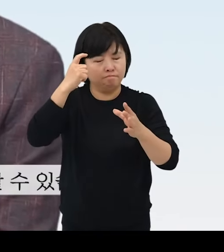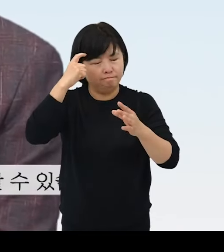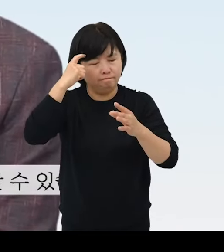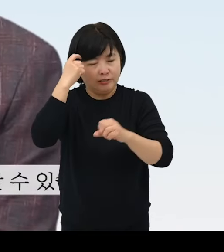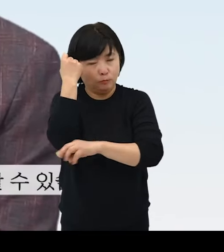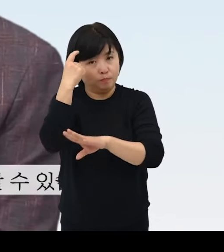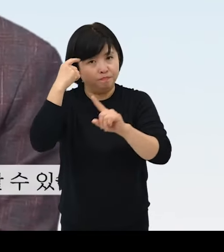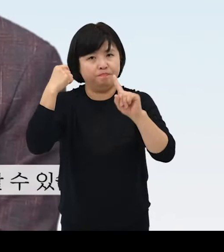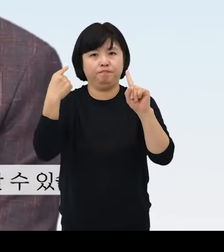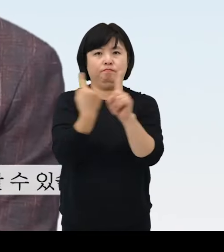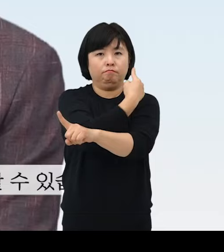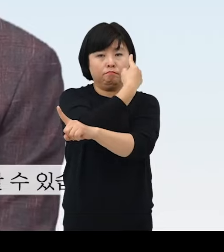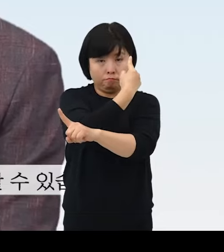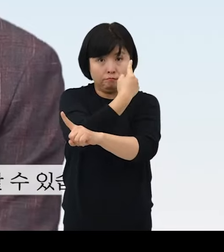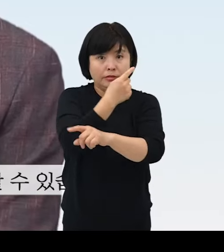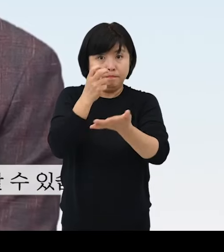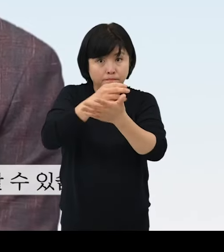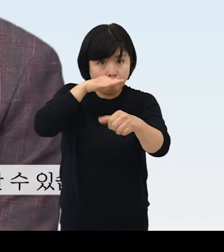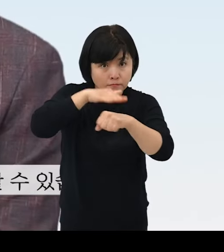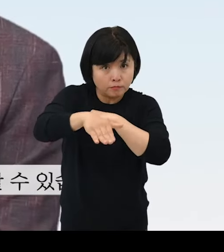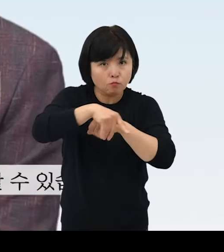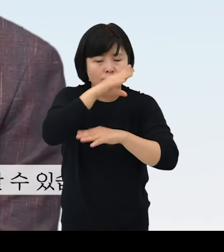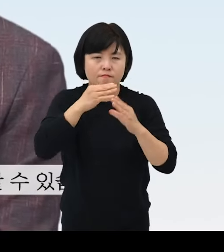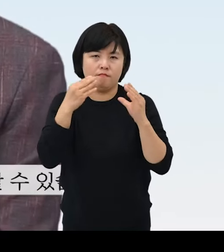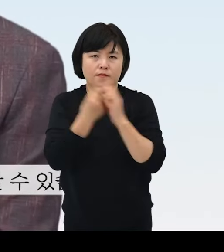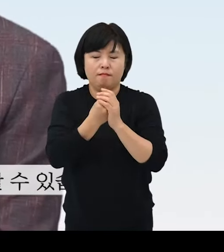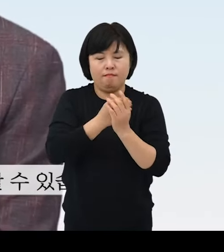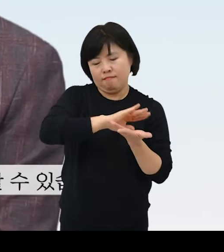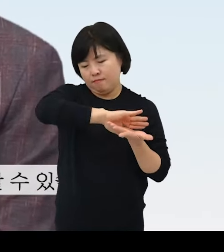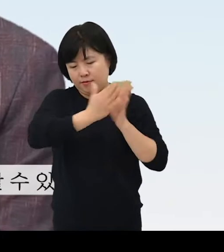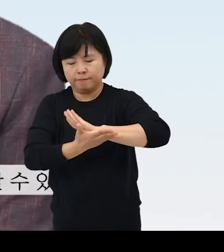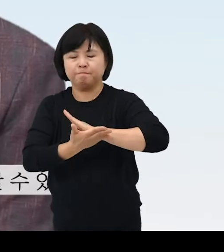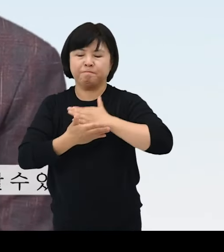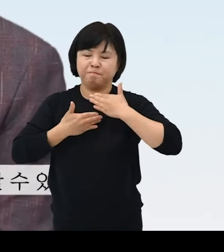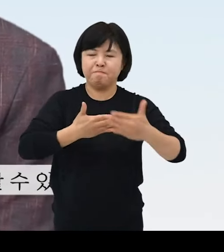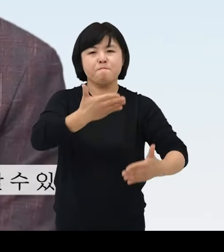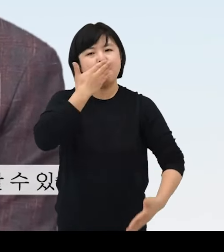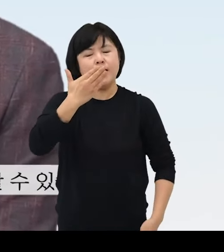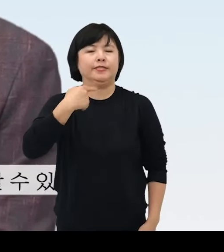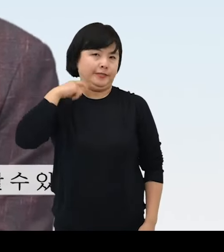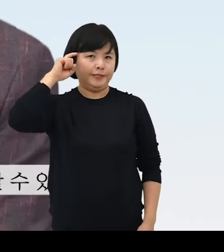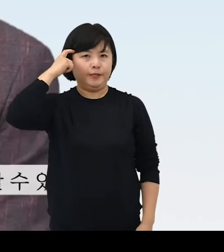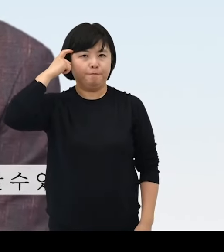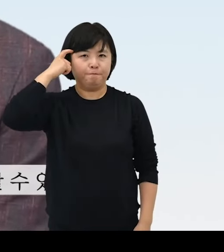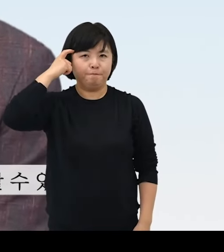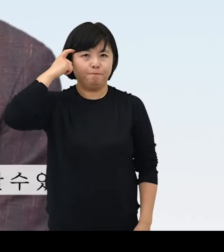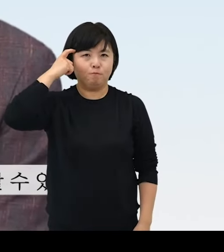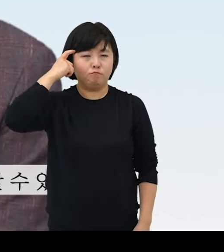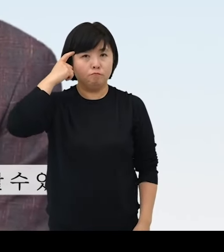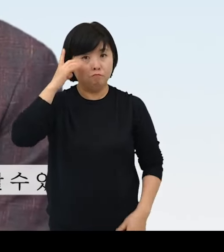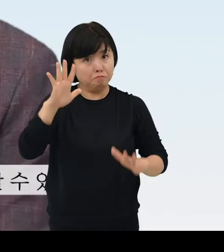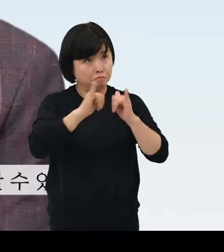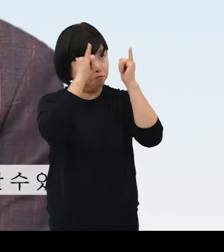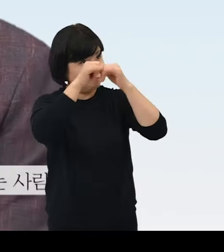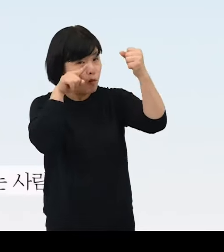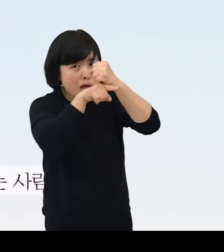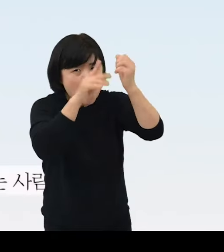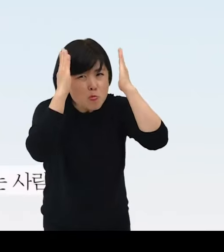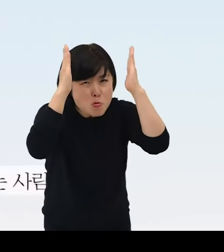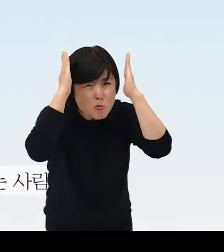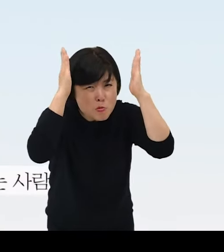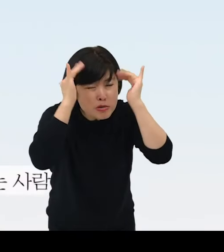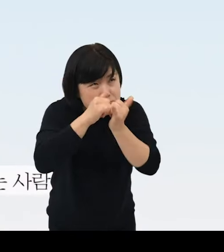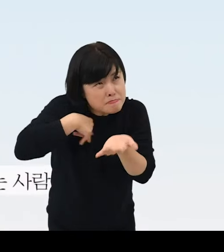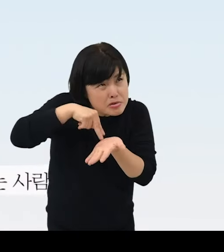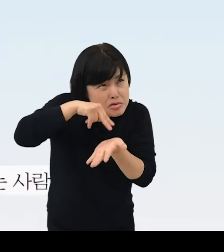그래서야만이 진정으로 그 새로운 개념이라든지 제도의 본질을 우리가 완벽하게 소화낼 수 있다고 생각합니다. 그래서